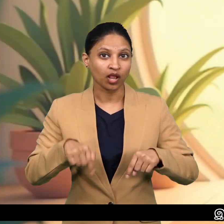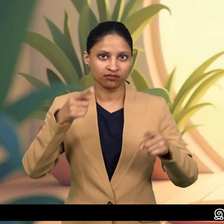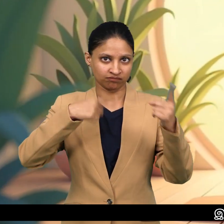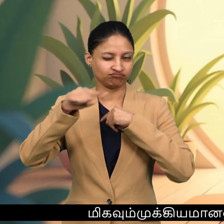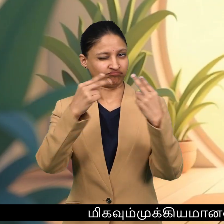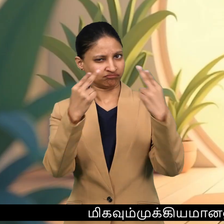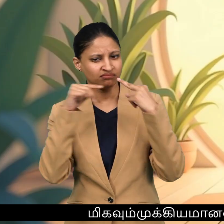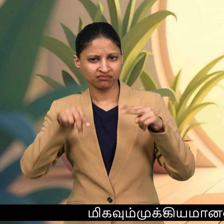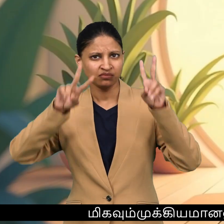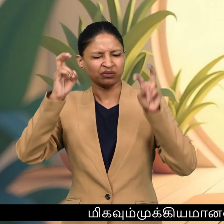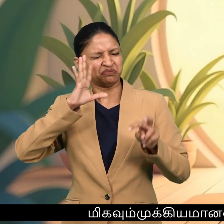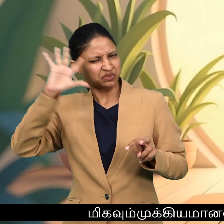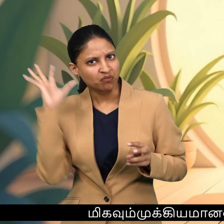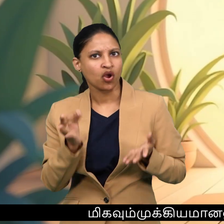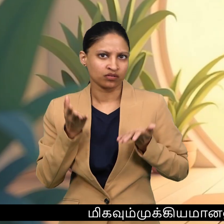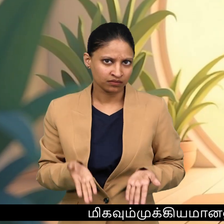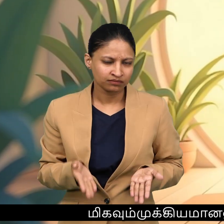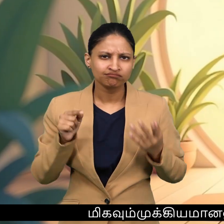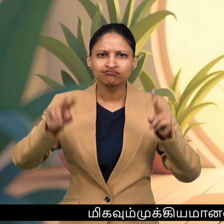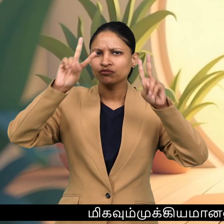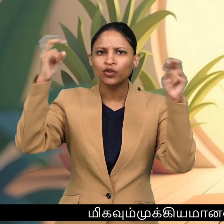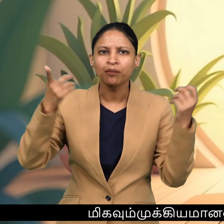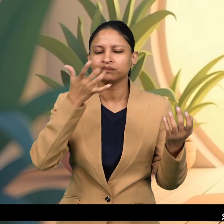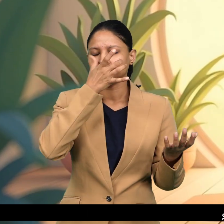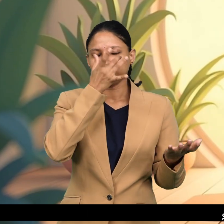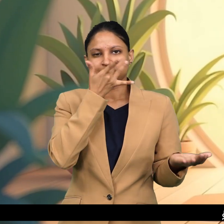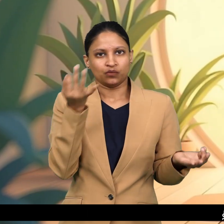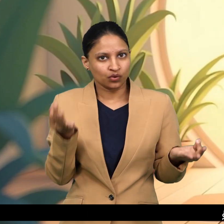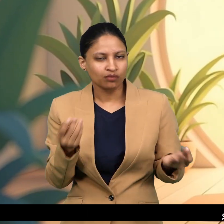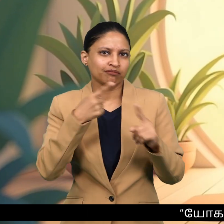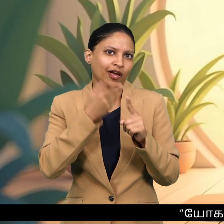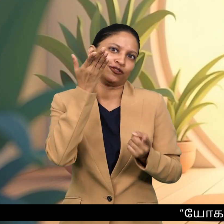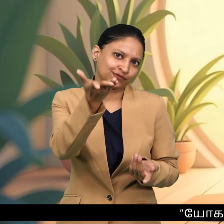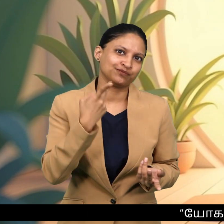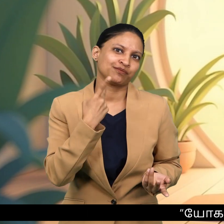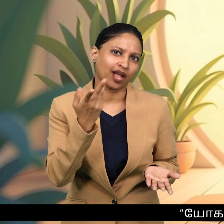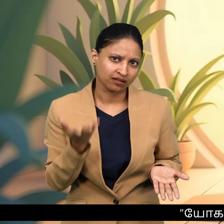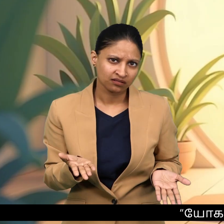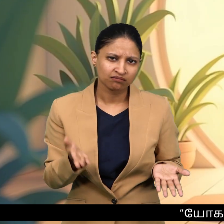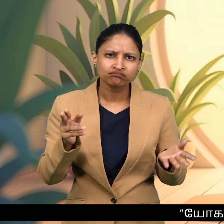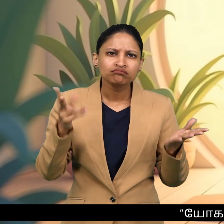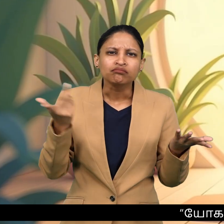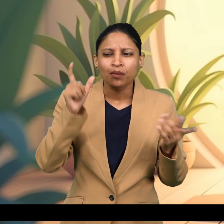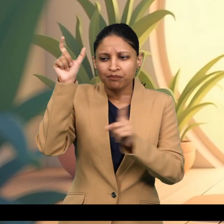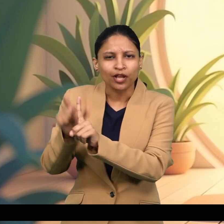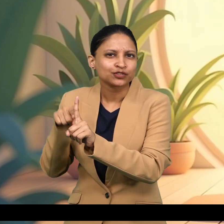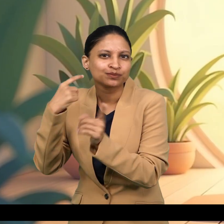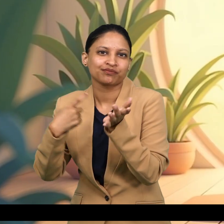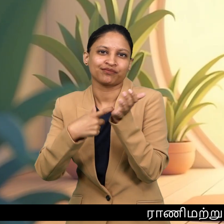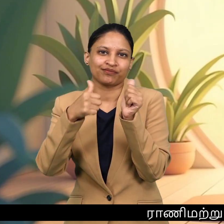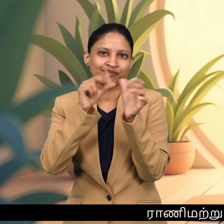இன்று நாம் மிகவும் முக்கியமான ஒன்றை பார்க்க போகிறோம். தலைப்பு: யோகாவும் நீங்களும்.